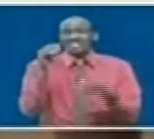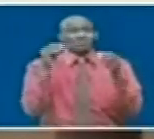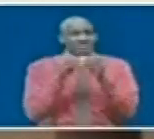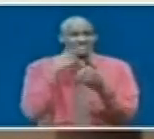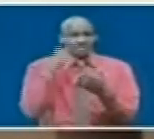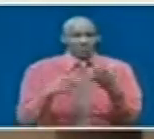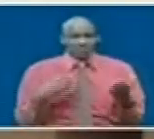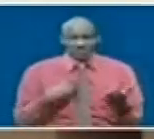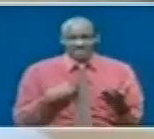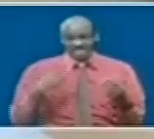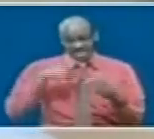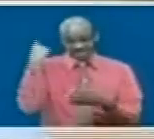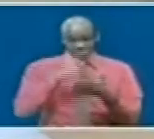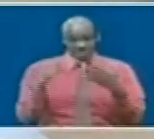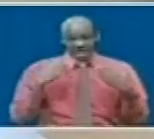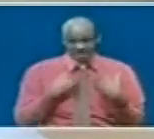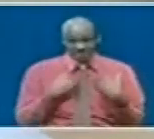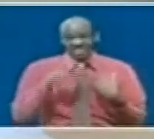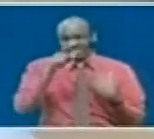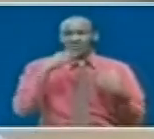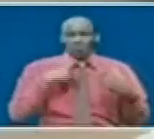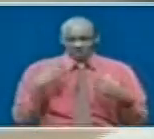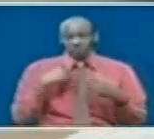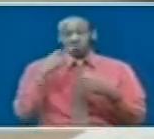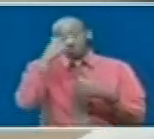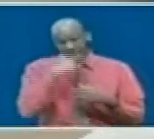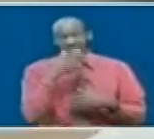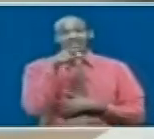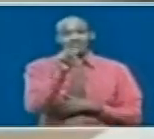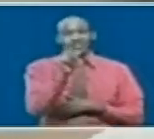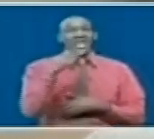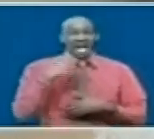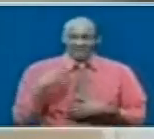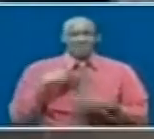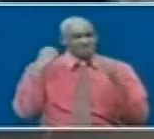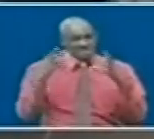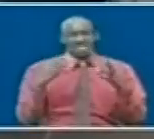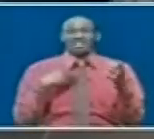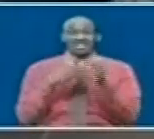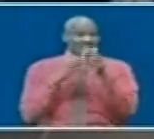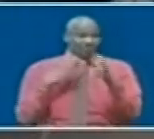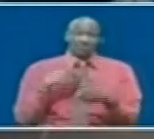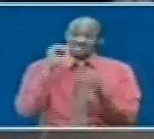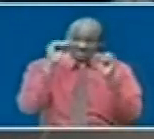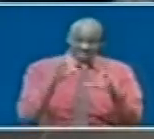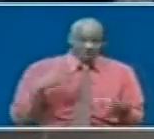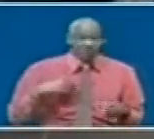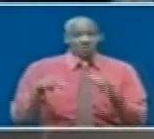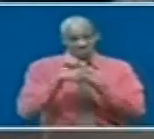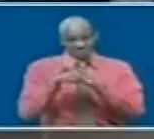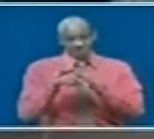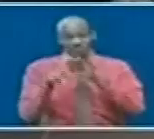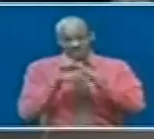uliofanyika Ijumaa wiki jana ulikuwa mbinu ya kuwafumba macho, ukiwa umejaa wajumbe kutoka muungano wa walimu wa shule za upili